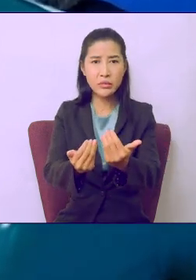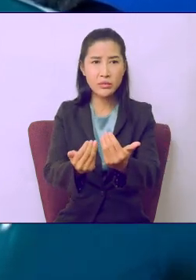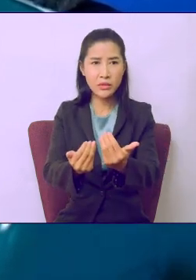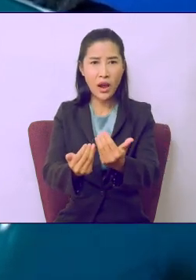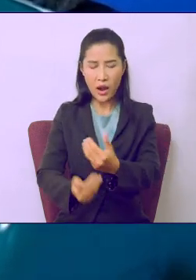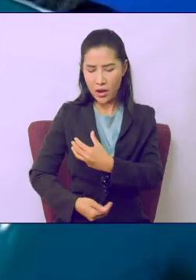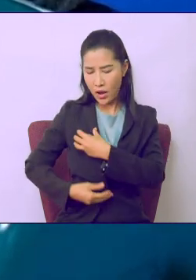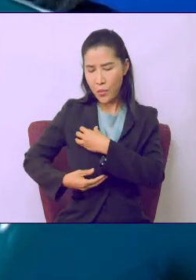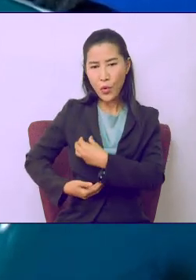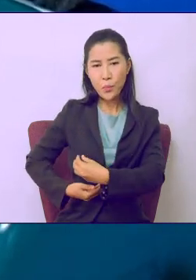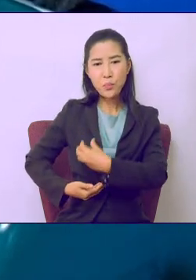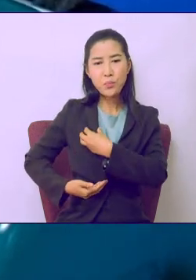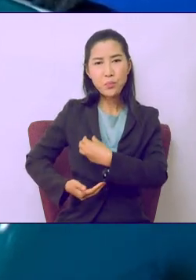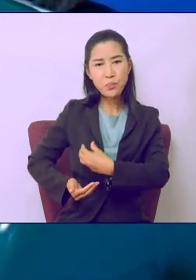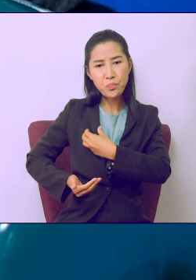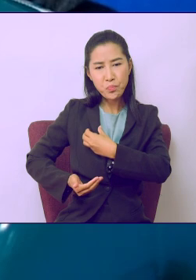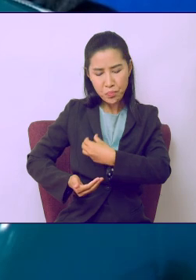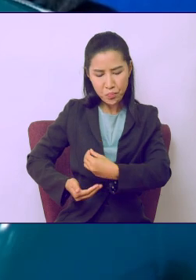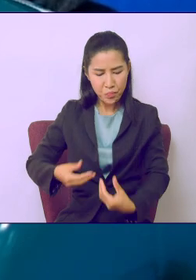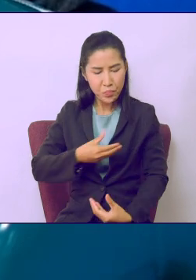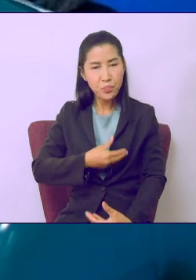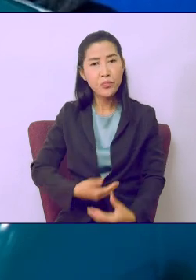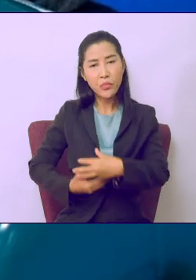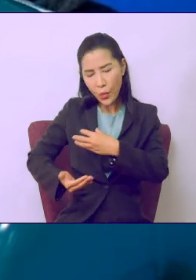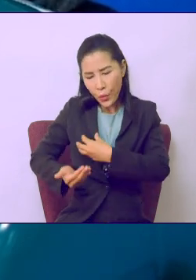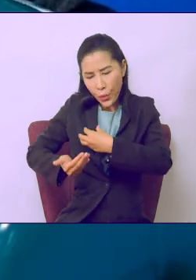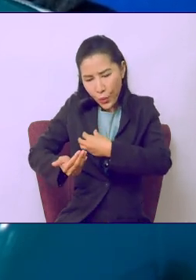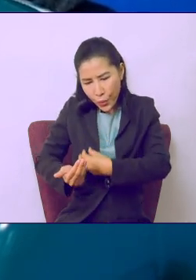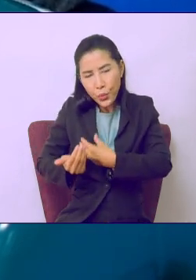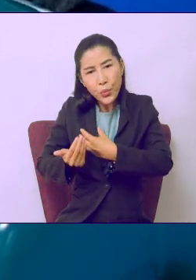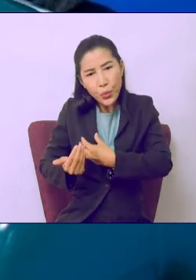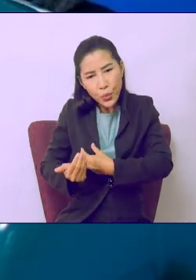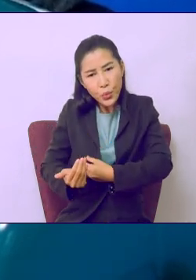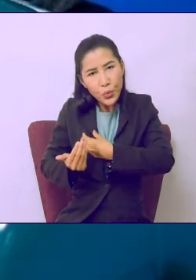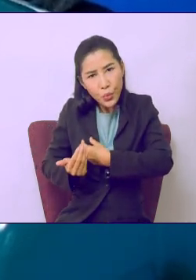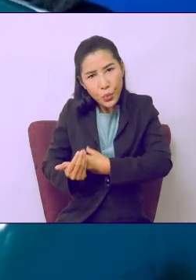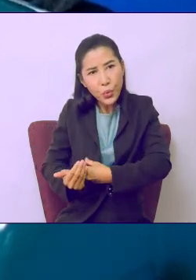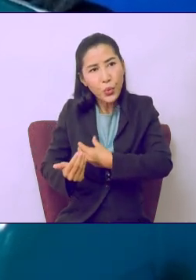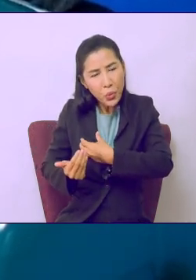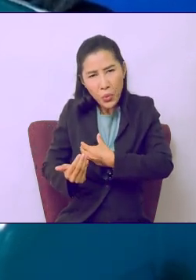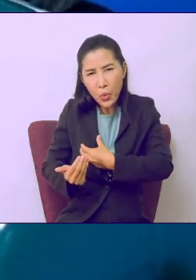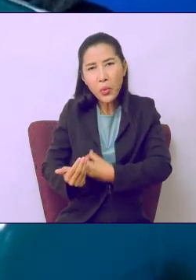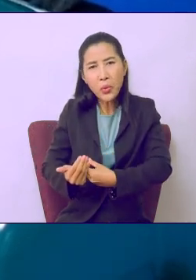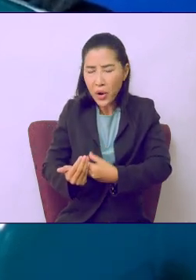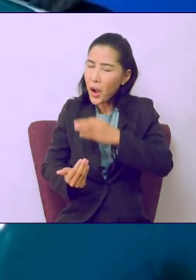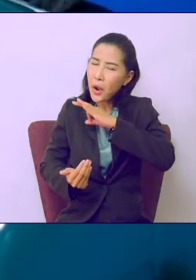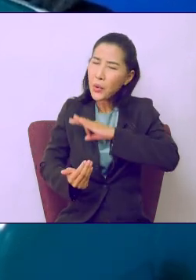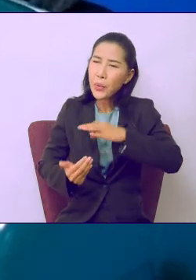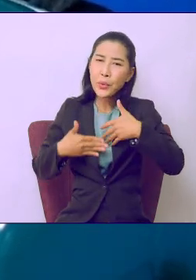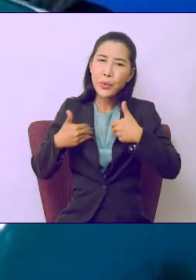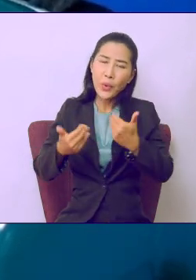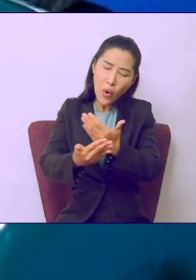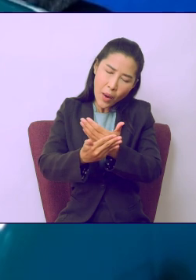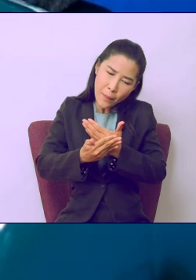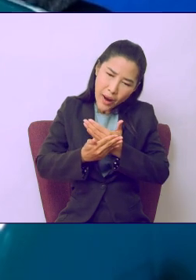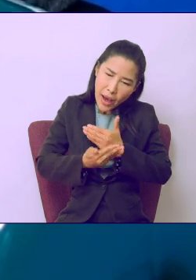อ่ะครับจากน้ำนมแม่นะครับจากน้ำนมแม่นะครับตอนที่เราเราเราได้ออกซิโทซินครั้งแรกกันเลยอ่ะนะครับเพราะเป็น